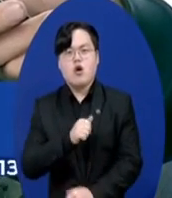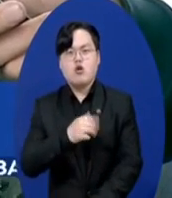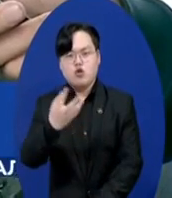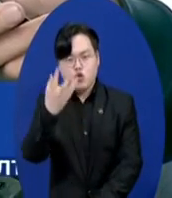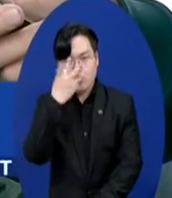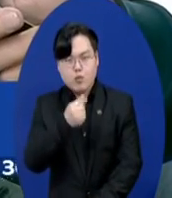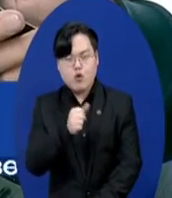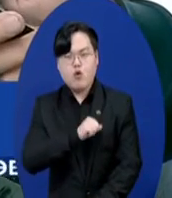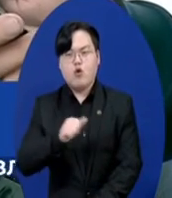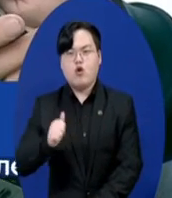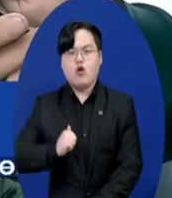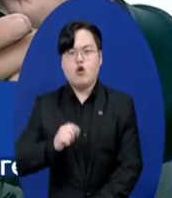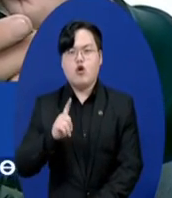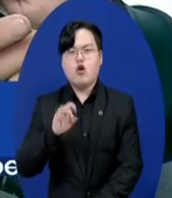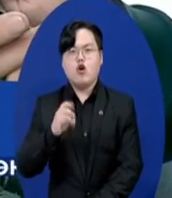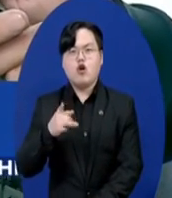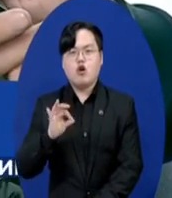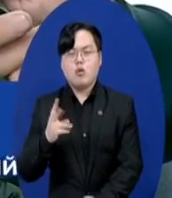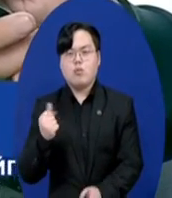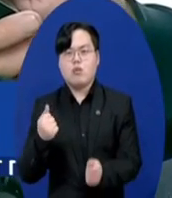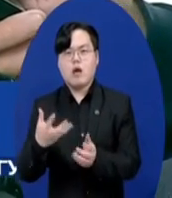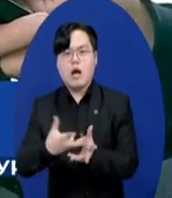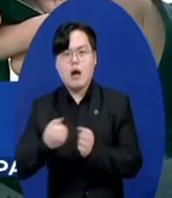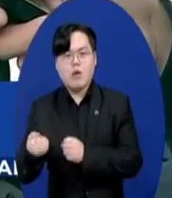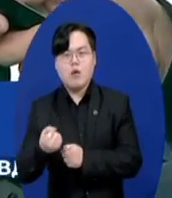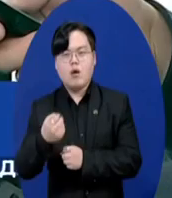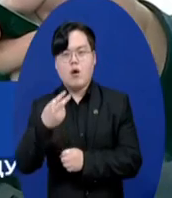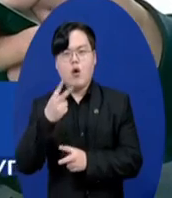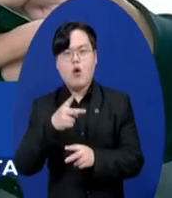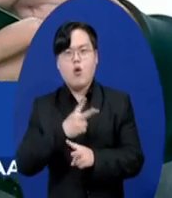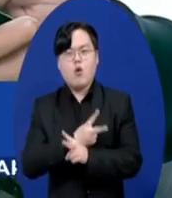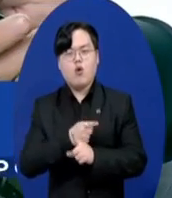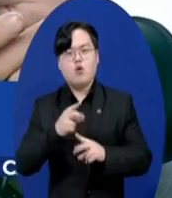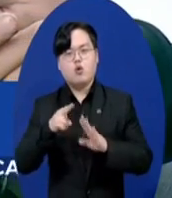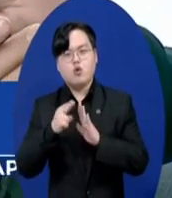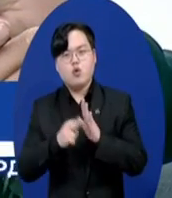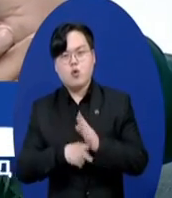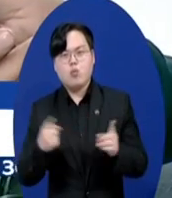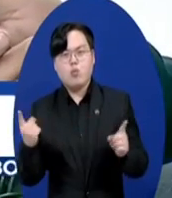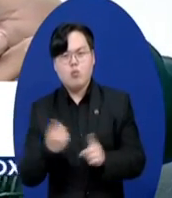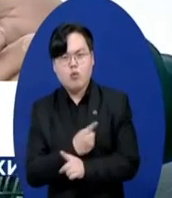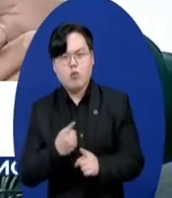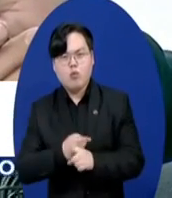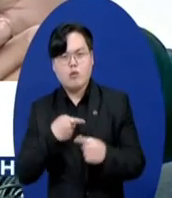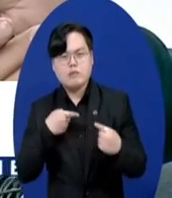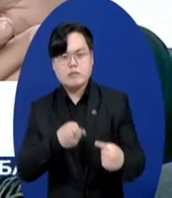хөрөнгийг худалдаж авдаг, ямар нэгэн төлбөр тооцоо хийдэггүй, хууль дүрм зөрчсөн,